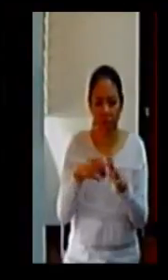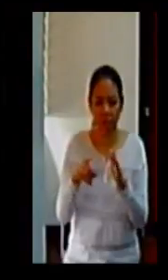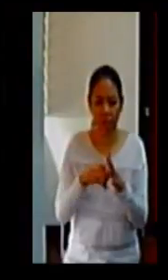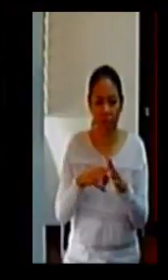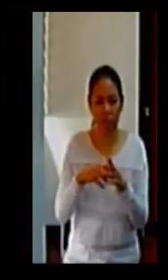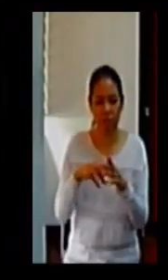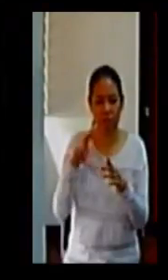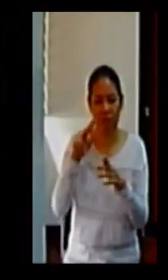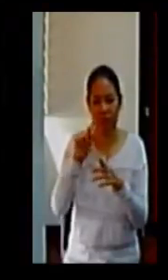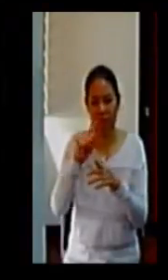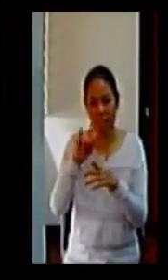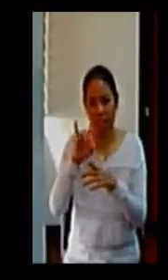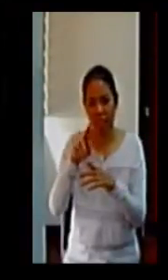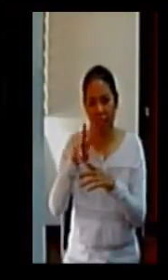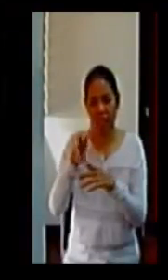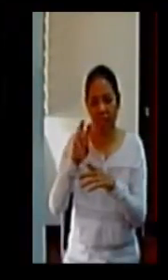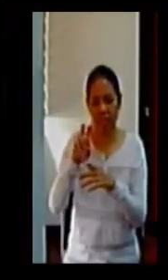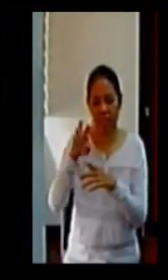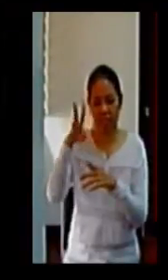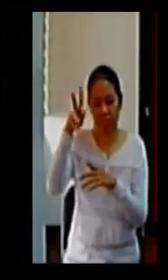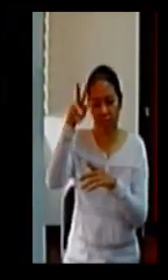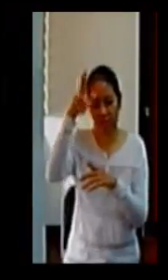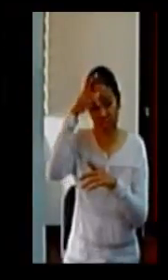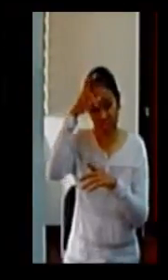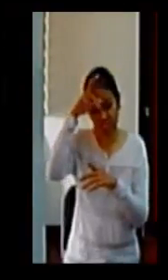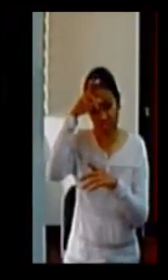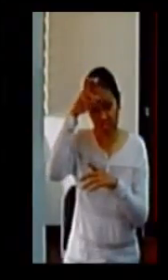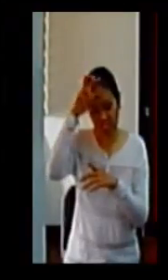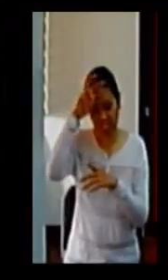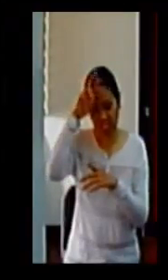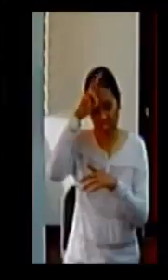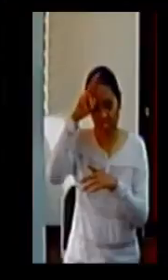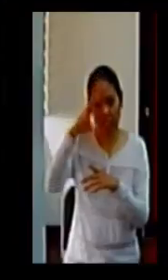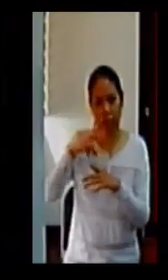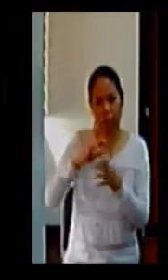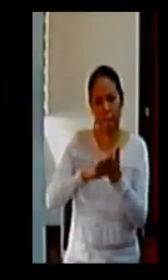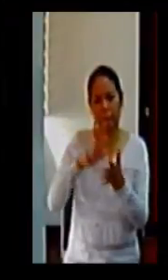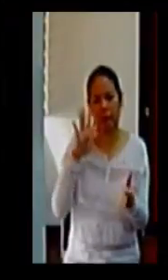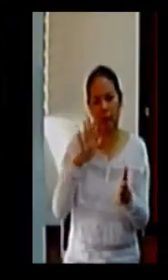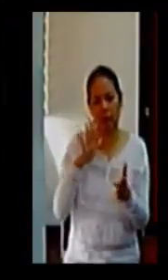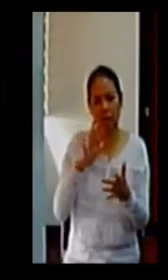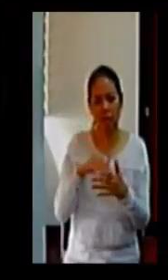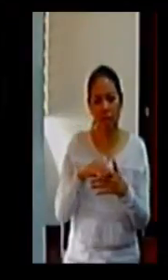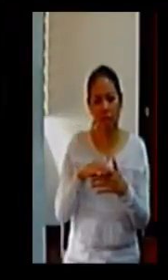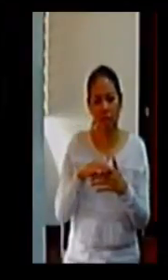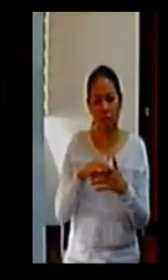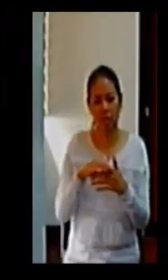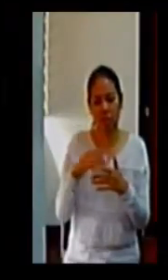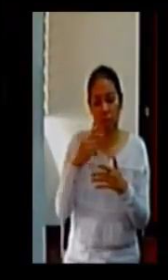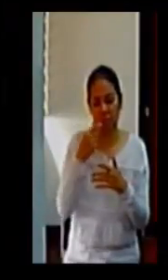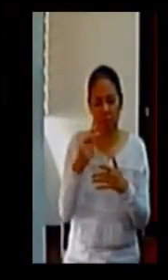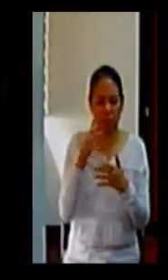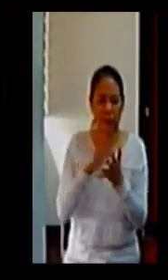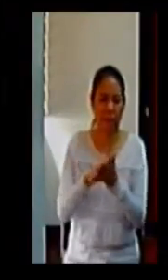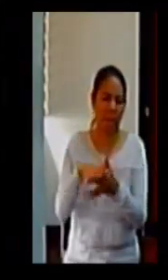din. Kaya ngayon, ito yung mga iba, sabi nila, mahal ang